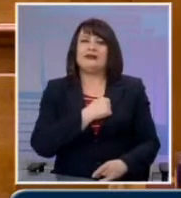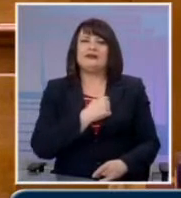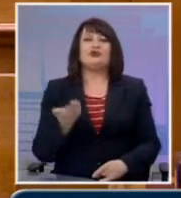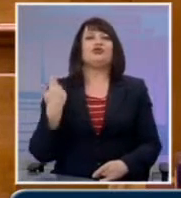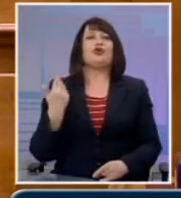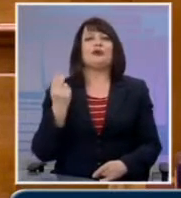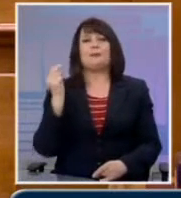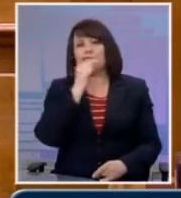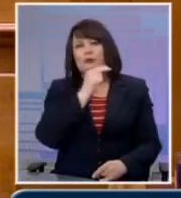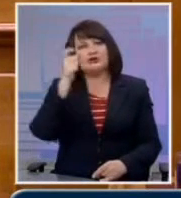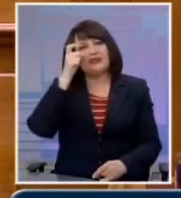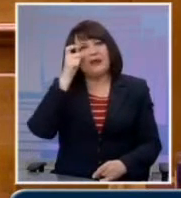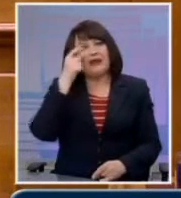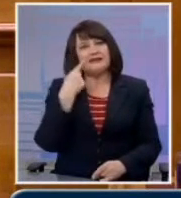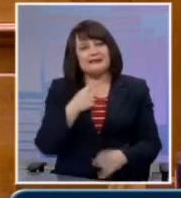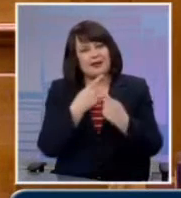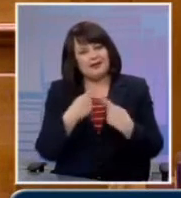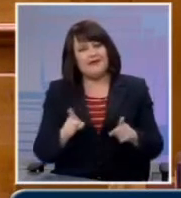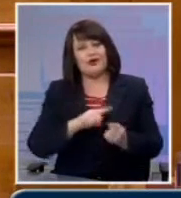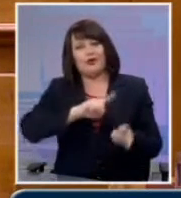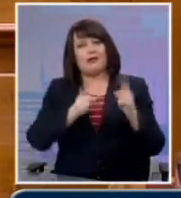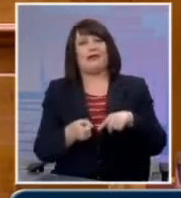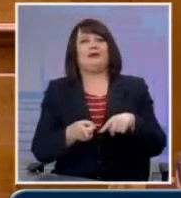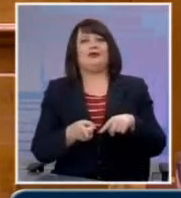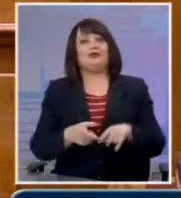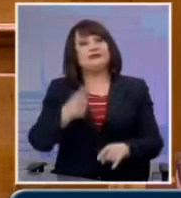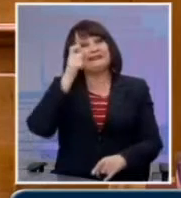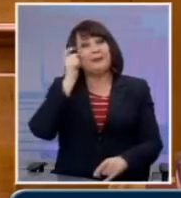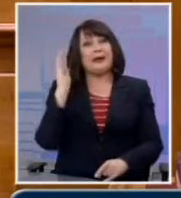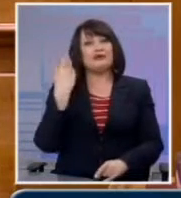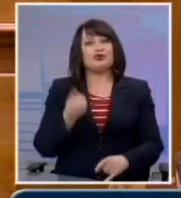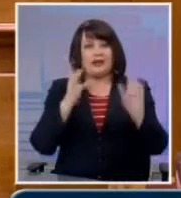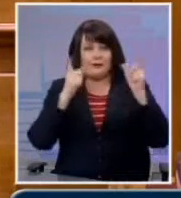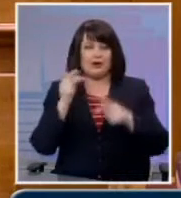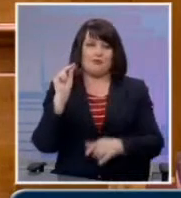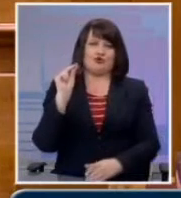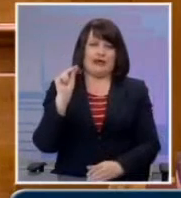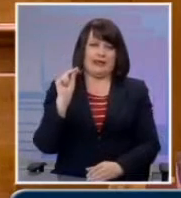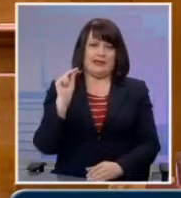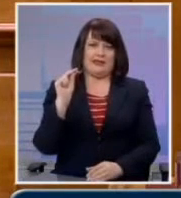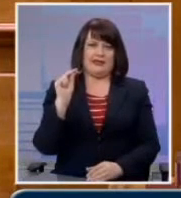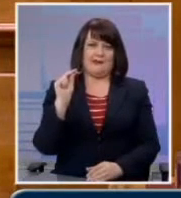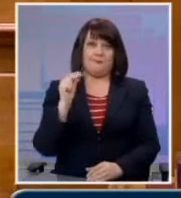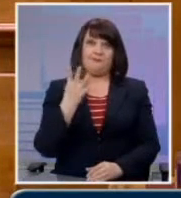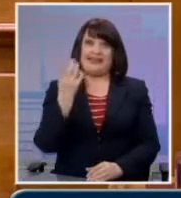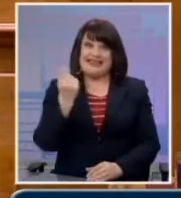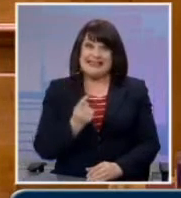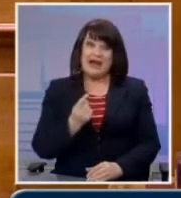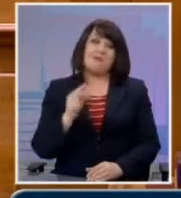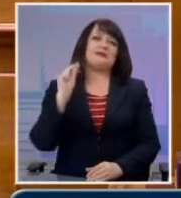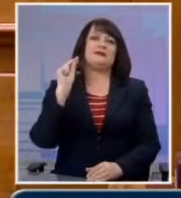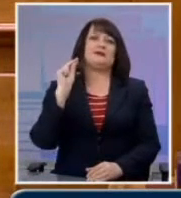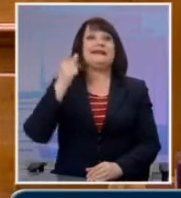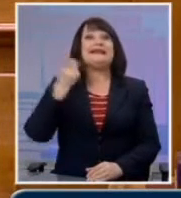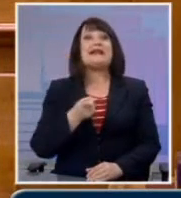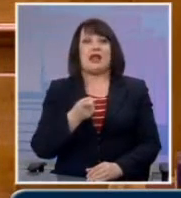ο Πρωθυπουργός τότε κύριος Σαμαράς. Ο κύριος Σαμαράς είχε δεσμευθεί για 4,5% πρωτογενές